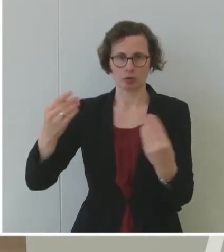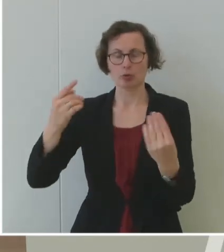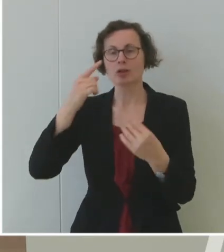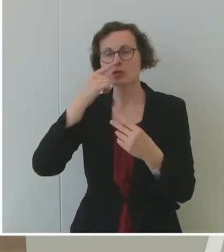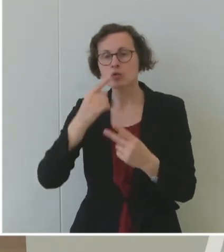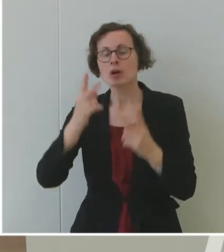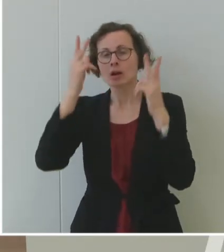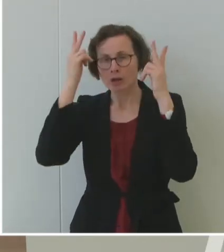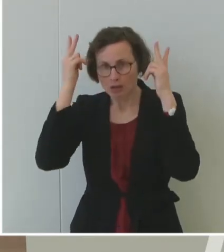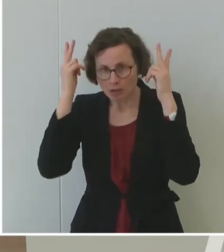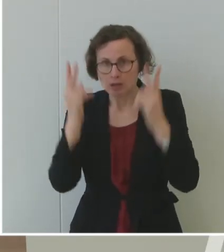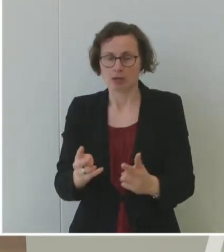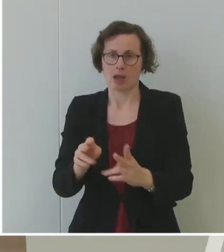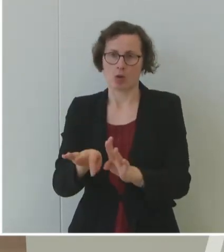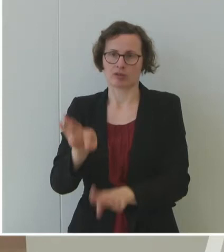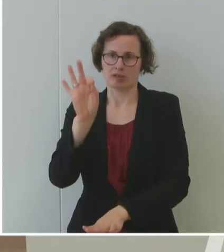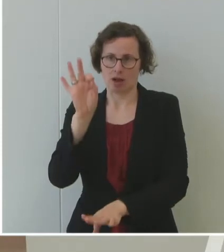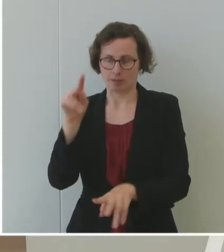absolute Ausnahme.